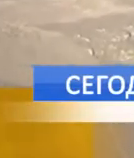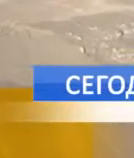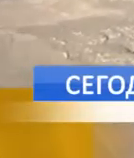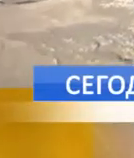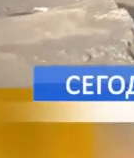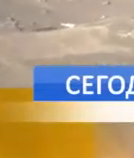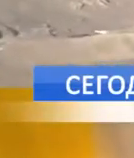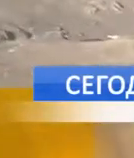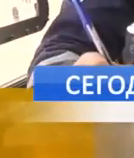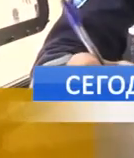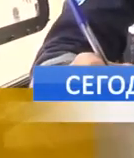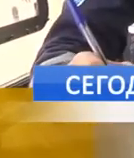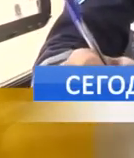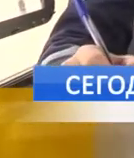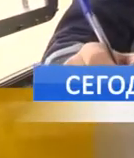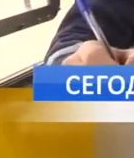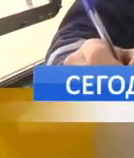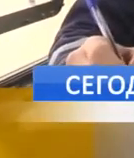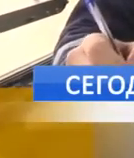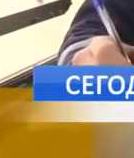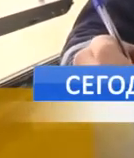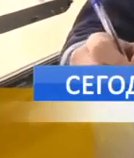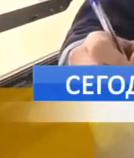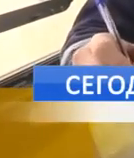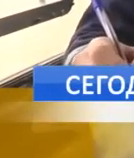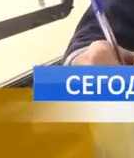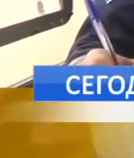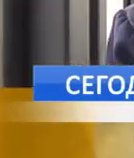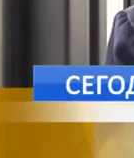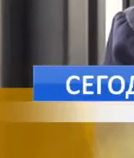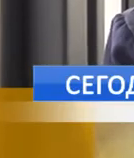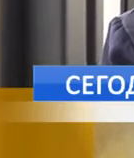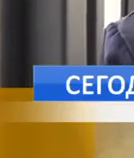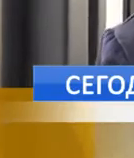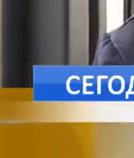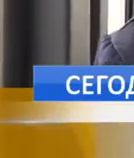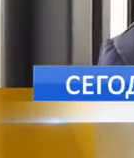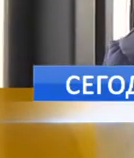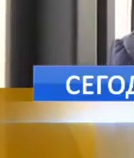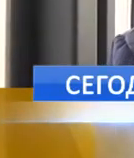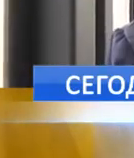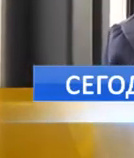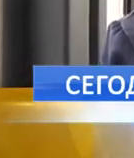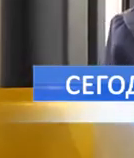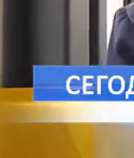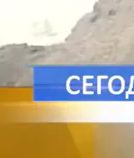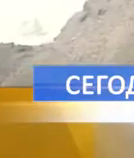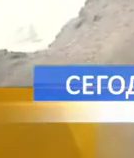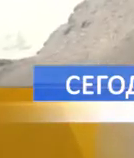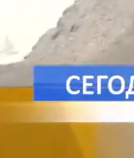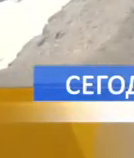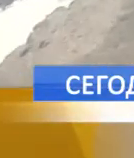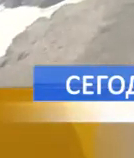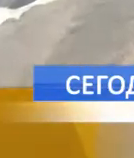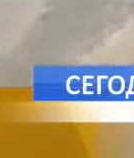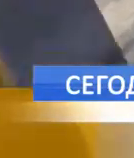Опасная зона. Сотрудники касс телезащиты и ДЧС изучили объем снежного покрова в горах. Насколько опасна